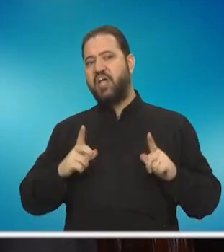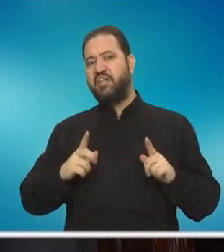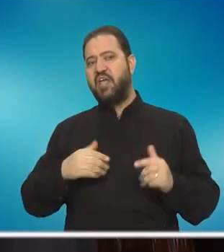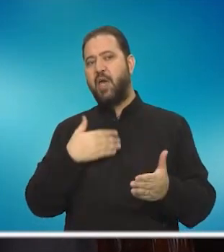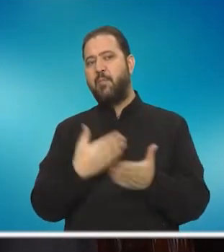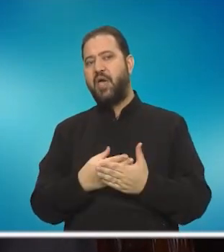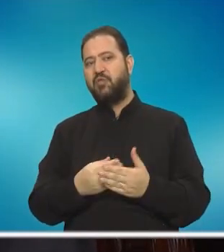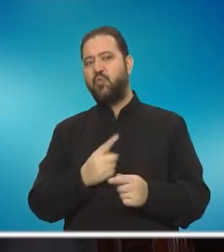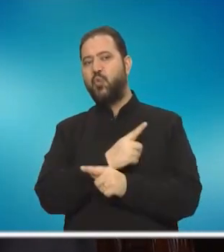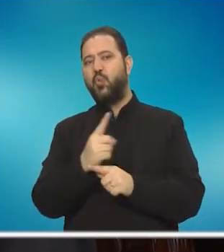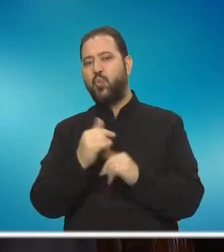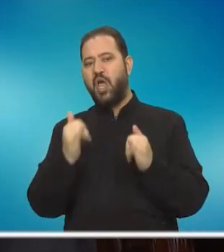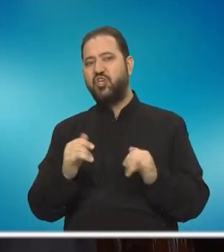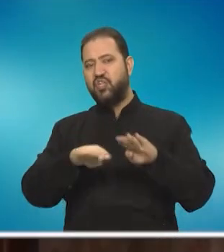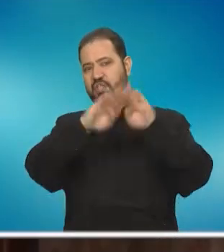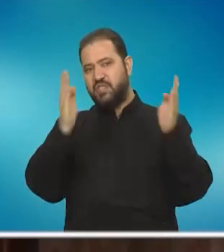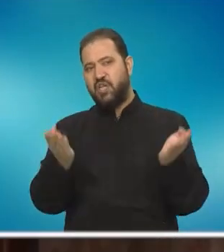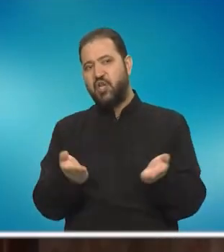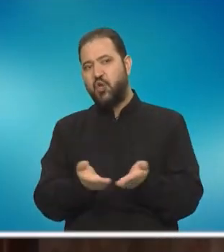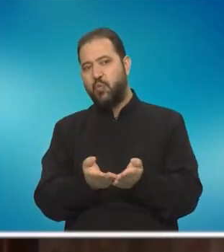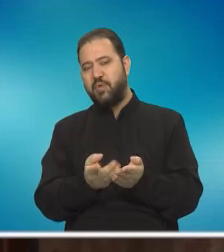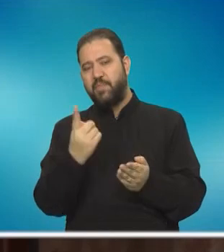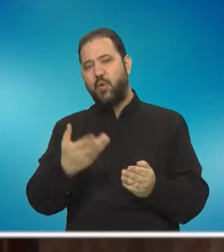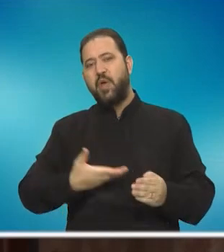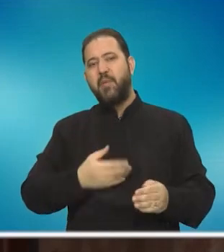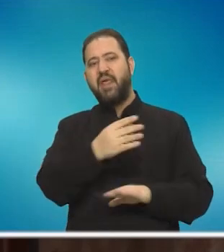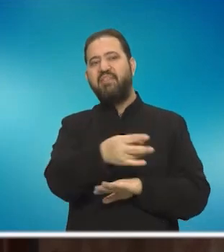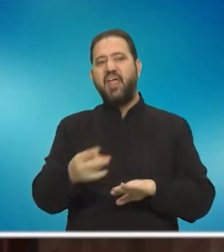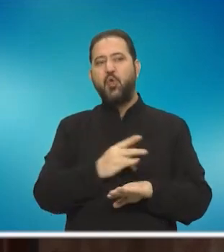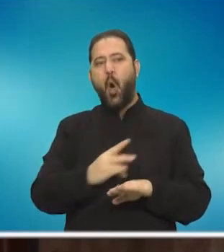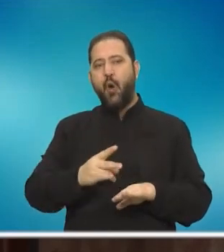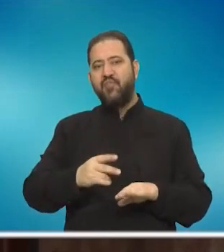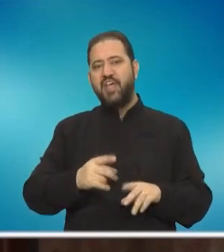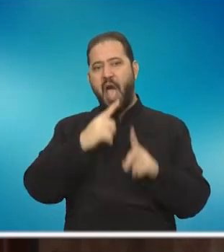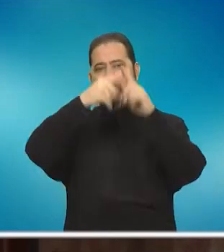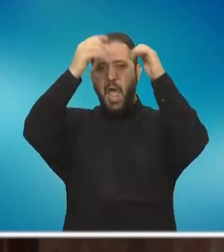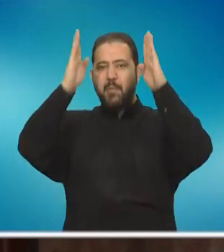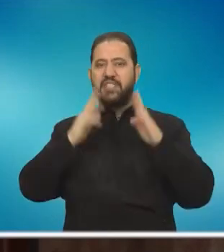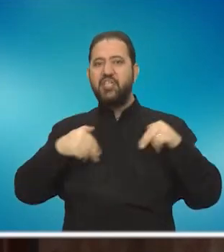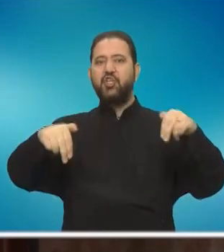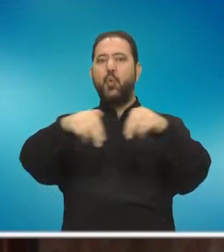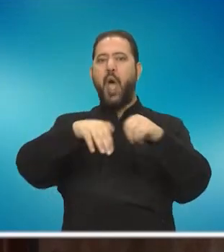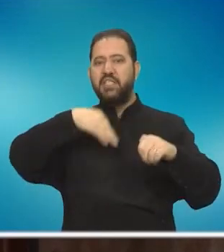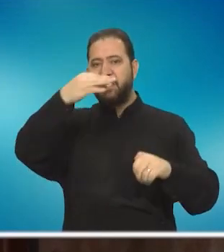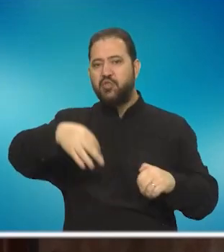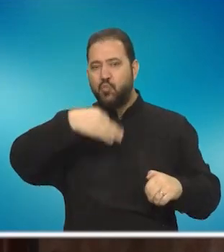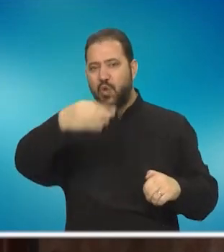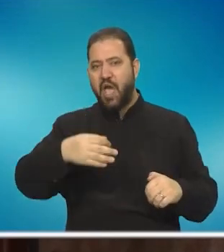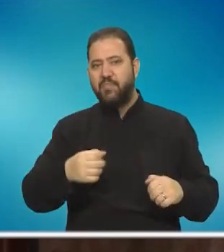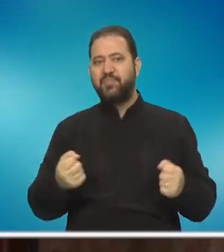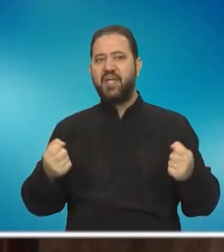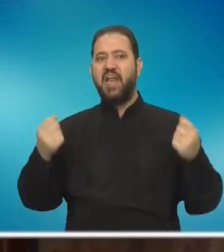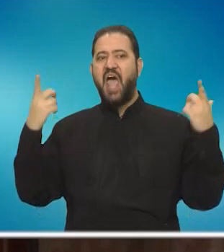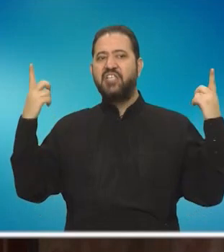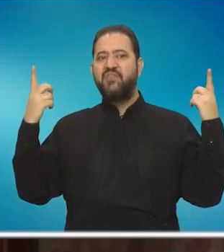trăi pentru bunurile materiale. Un mare duhovnic al bisericii noastre recomanda deseori credincioșilor ca